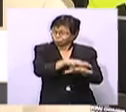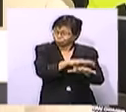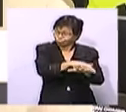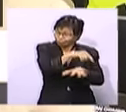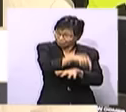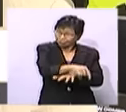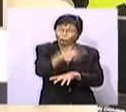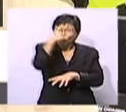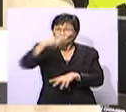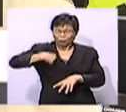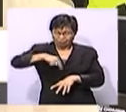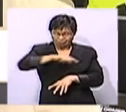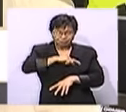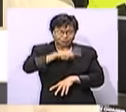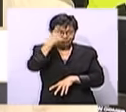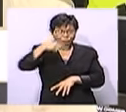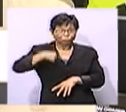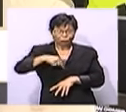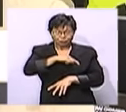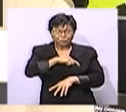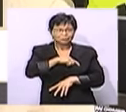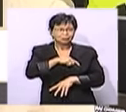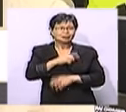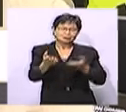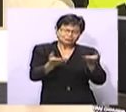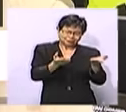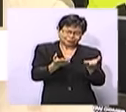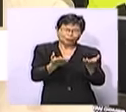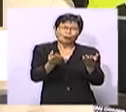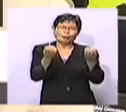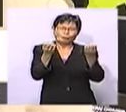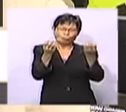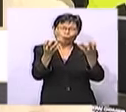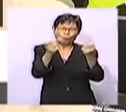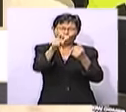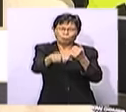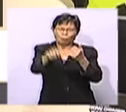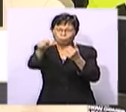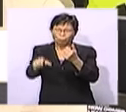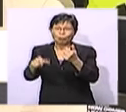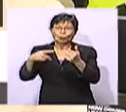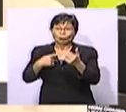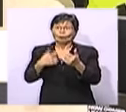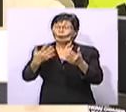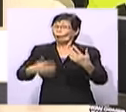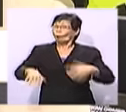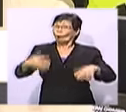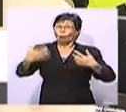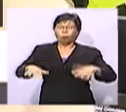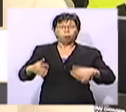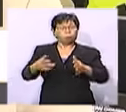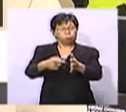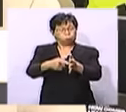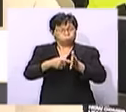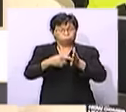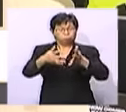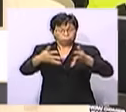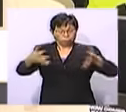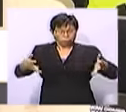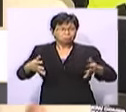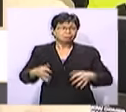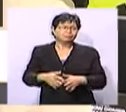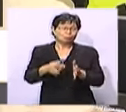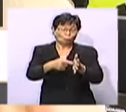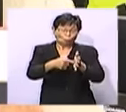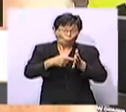us it's a matter of being able to service more customers. We have a high demand in this part of the world. So it's part